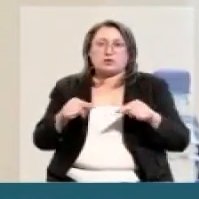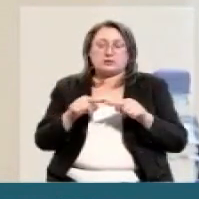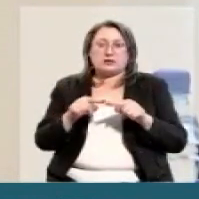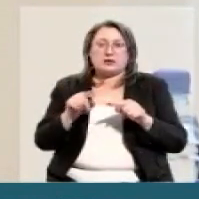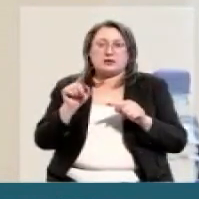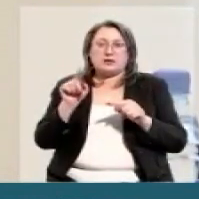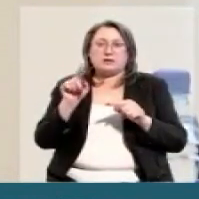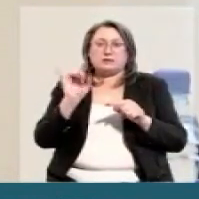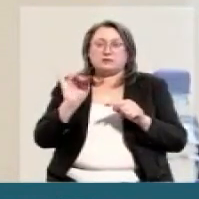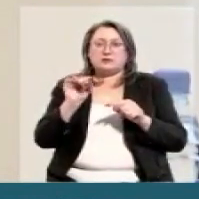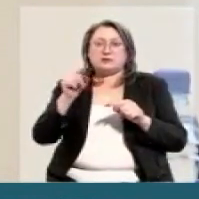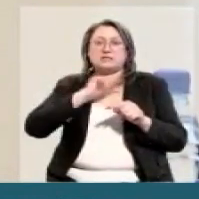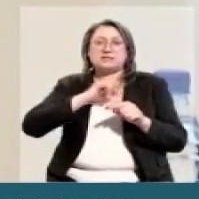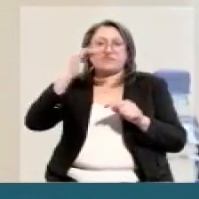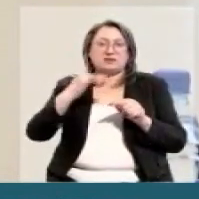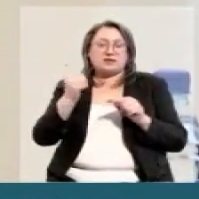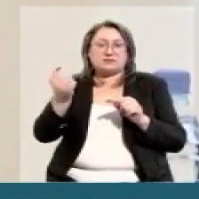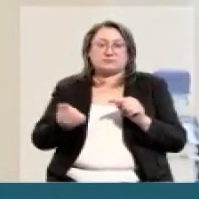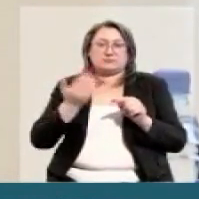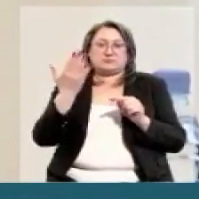и данные сведения